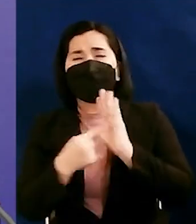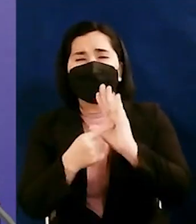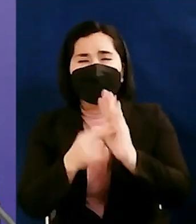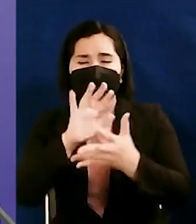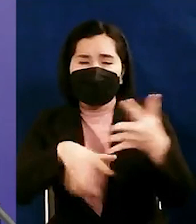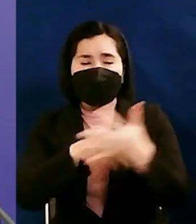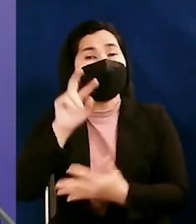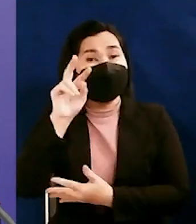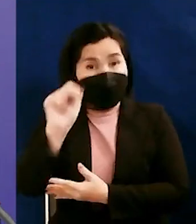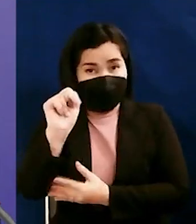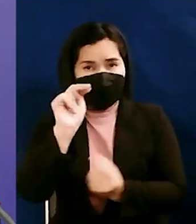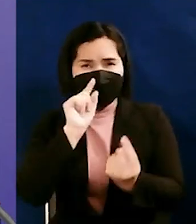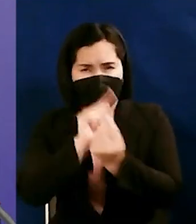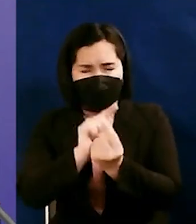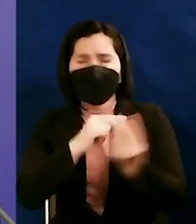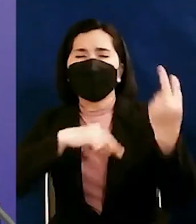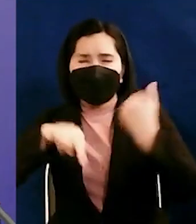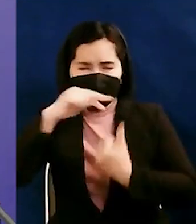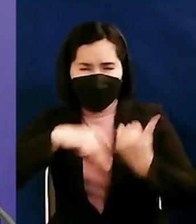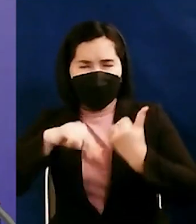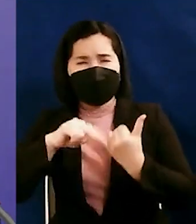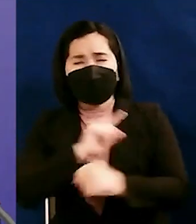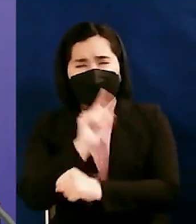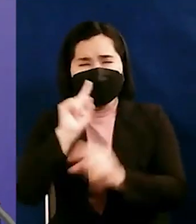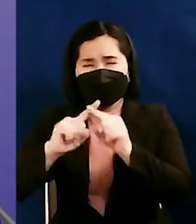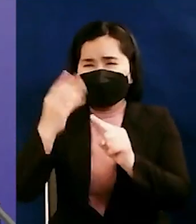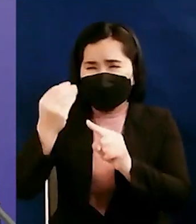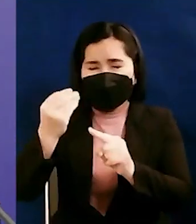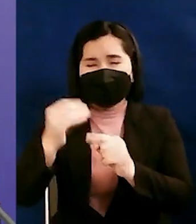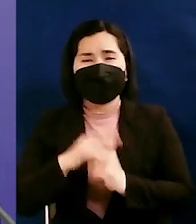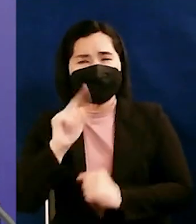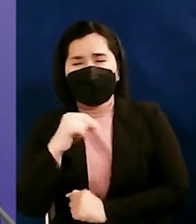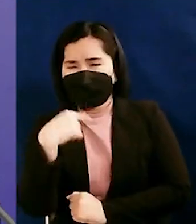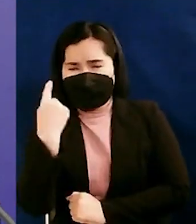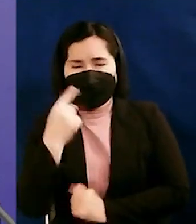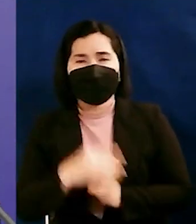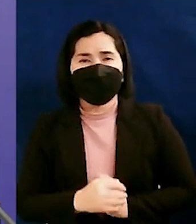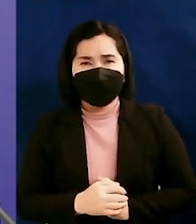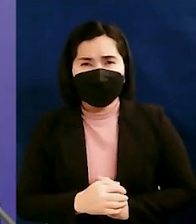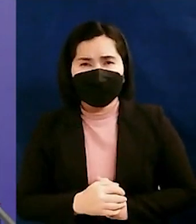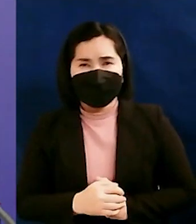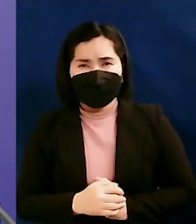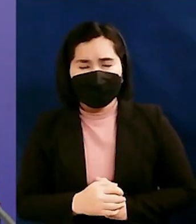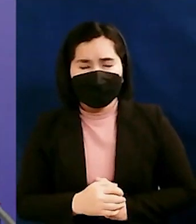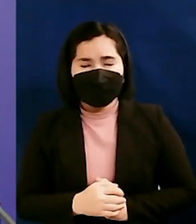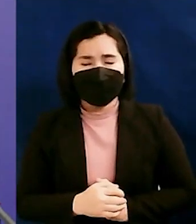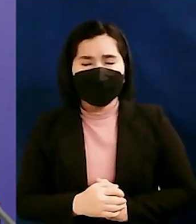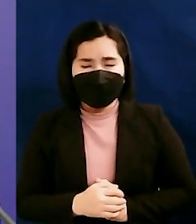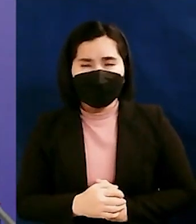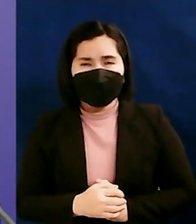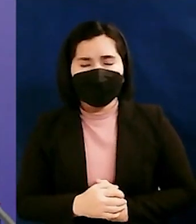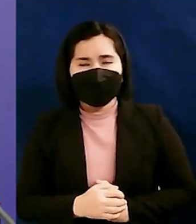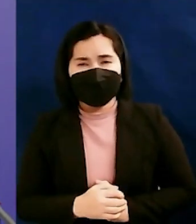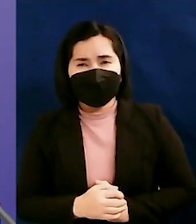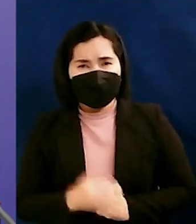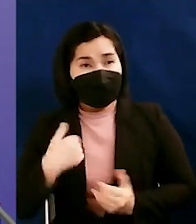ตารางนัดคนไข้เนี่ยก็จะบอกว่านัดคนไข้มาวันไหนวันเท่าไหร่และที่มากที่สุดก็คือบอกได้ว่าคน